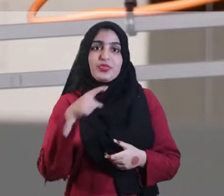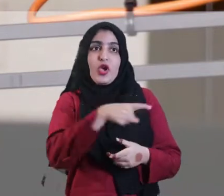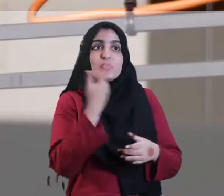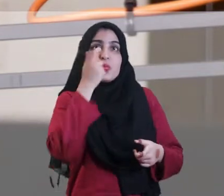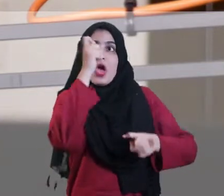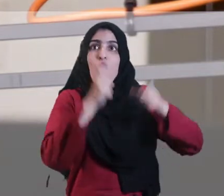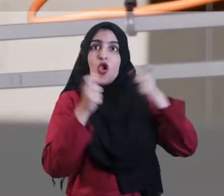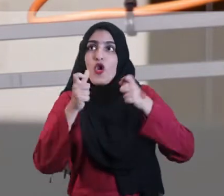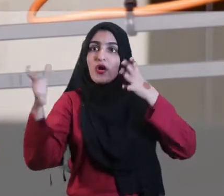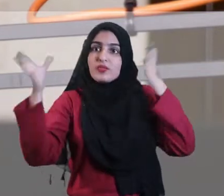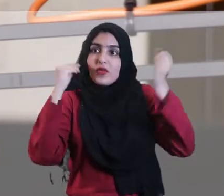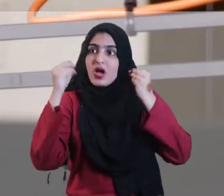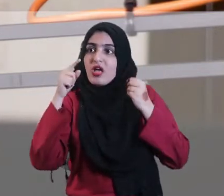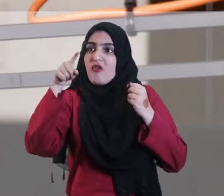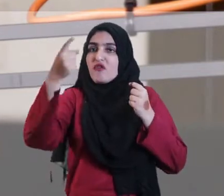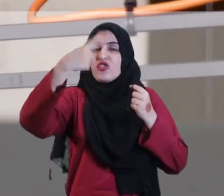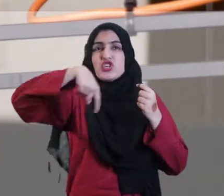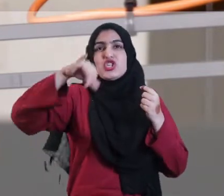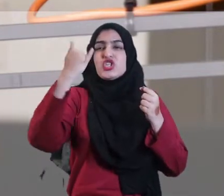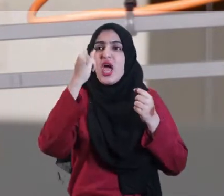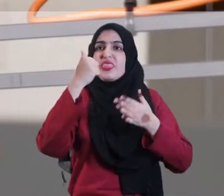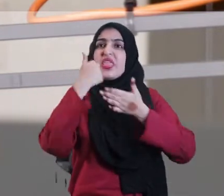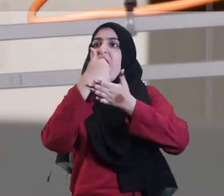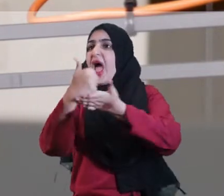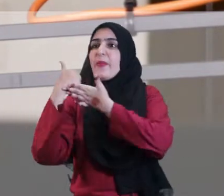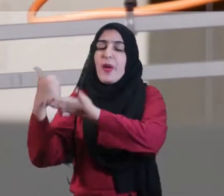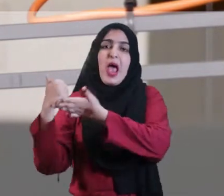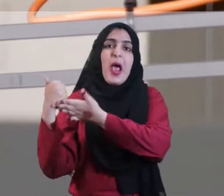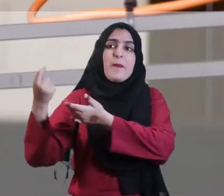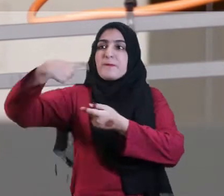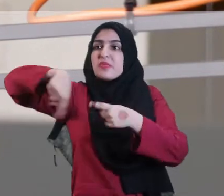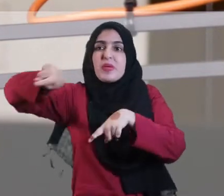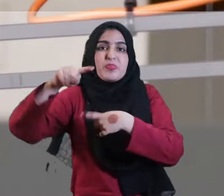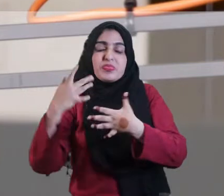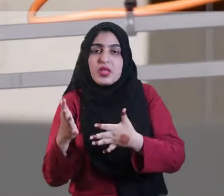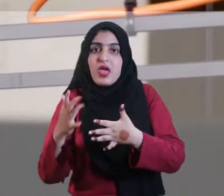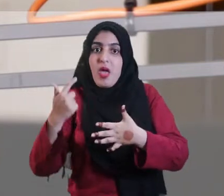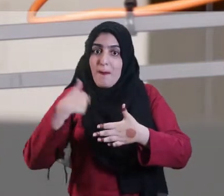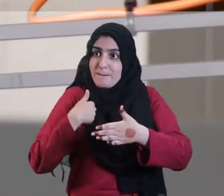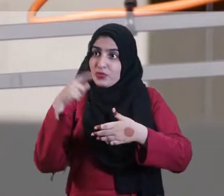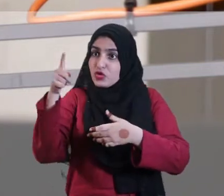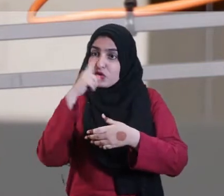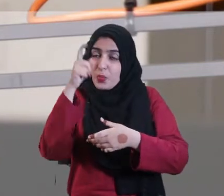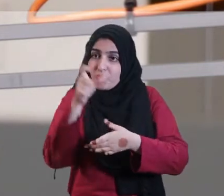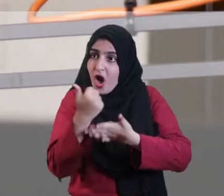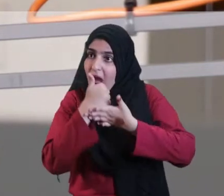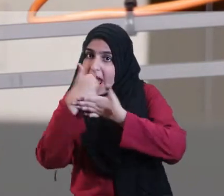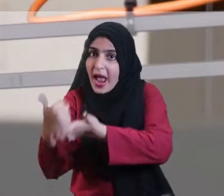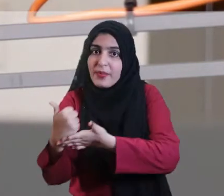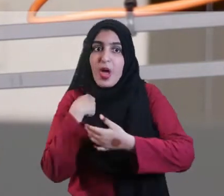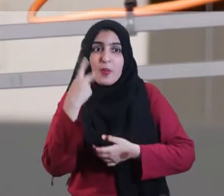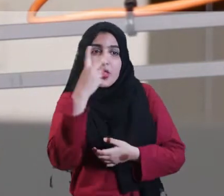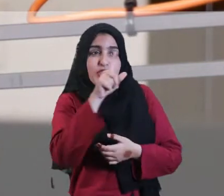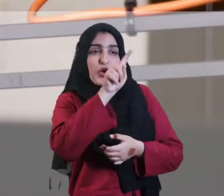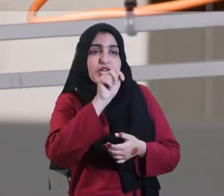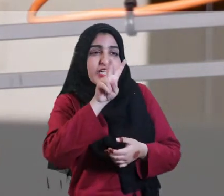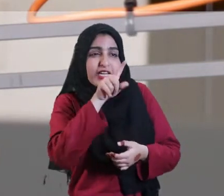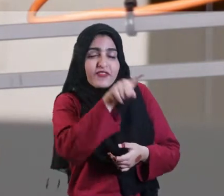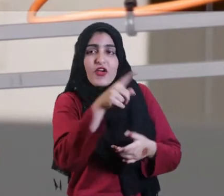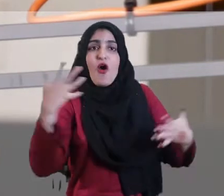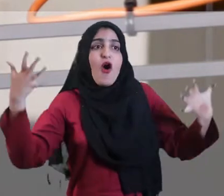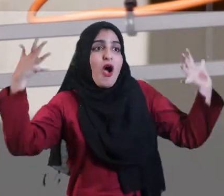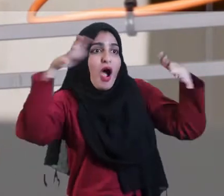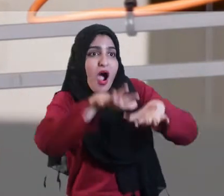गेटिंग टू पीपल गिफ्टेड नॉट गेटिंग नोटिफिकेशन जो डीप स्लीप फॉर योर शो हिस डिफरेंसेस इन बिहार डीसी दोस्त